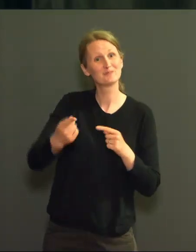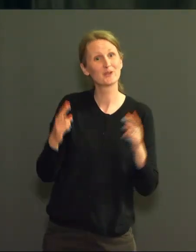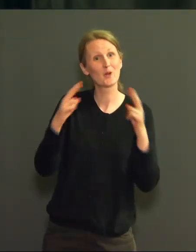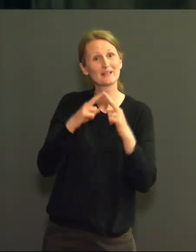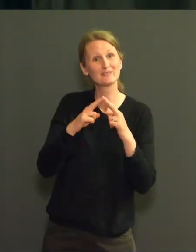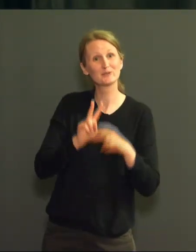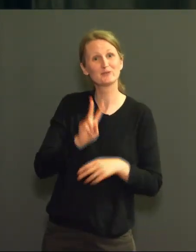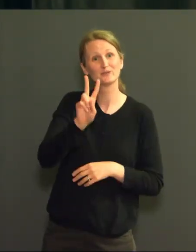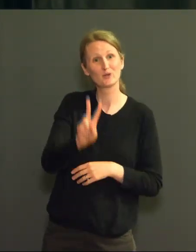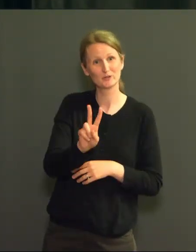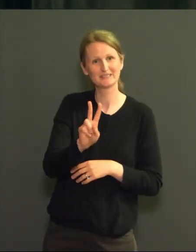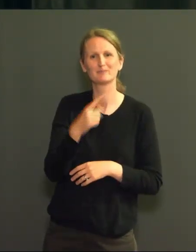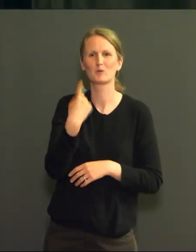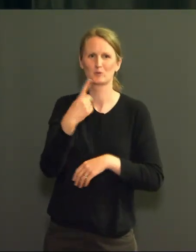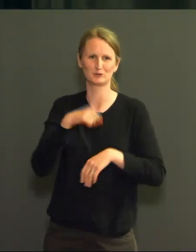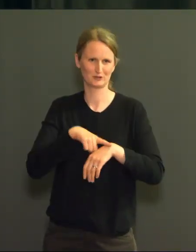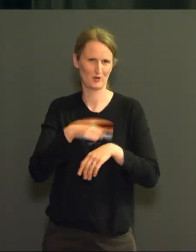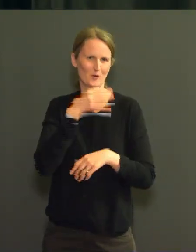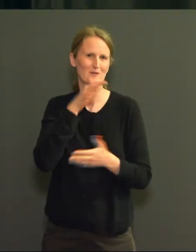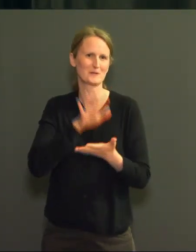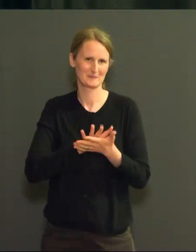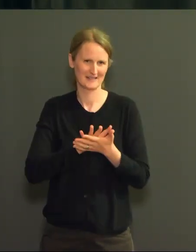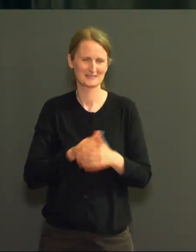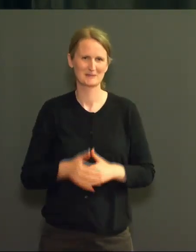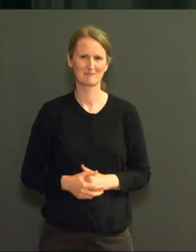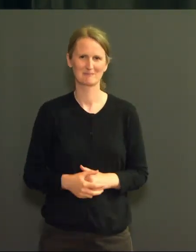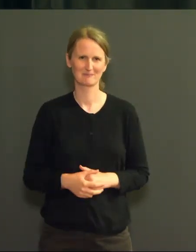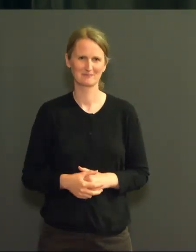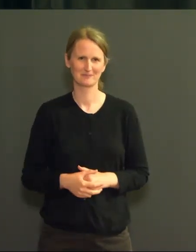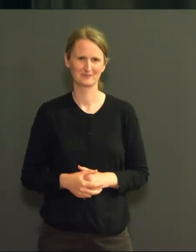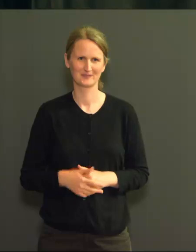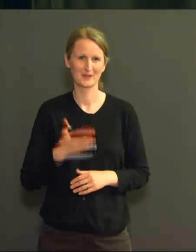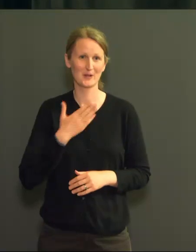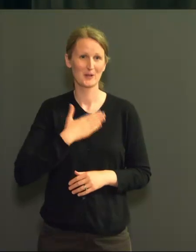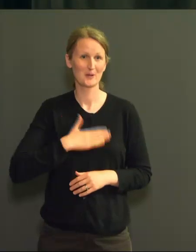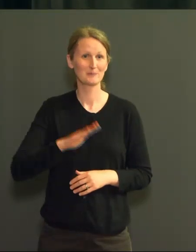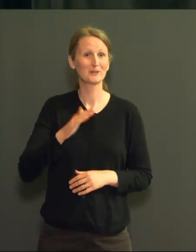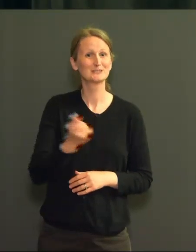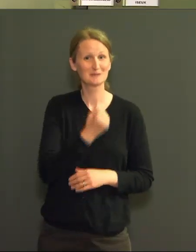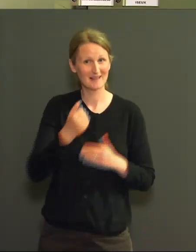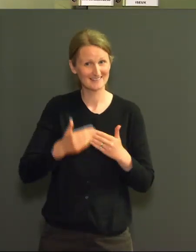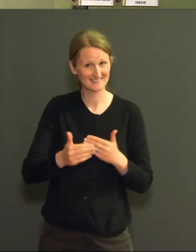à 11h pour notre prochain point d'information. On vous souhaite une excellente semaine.